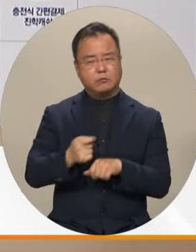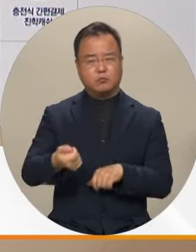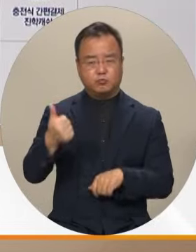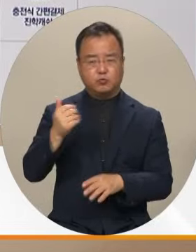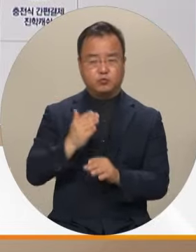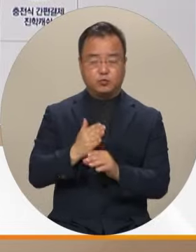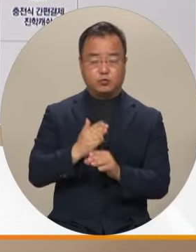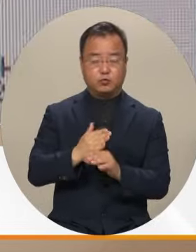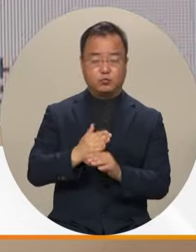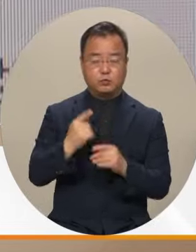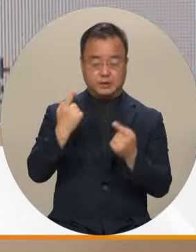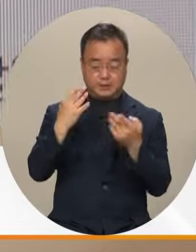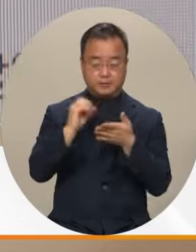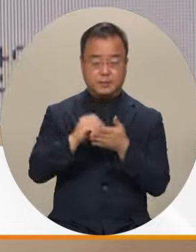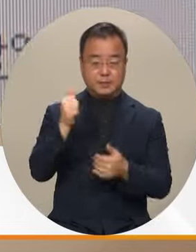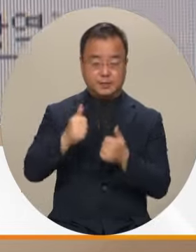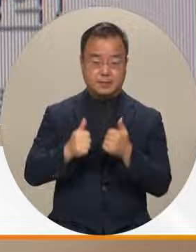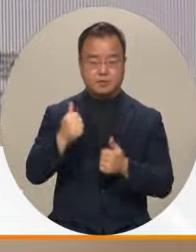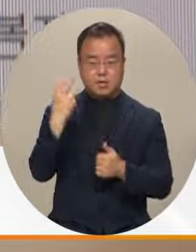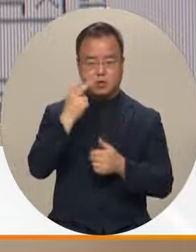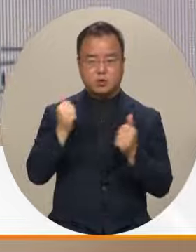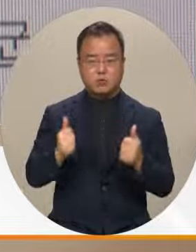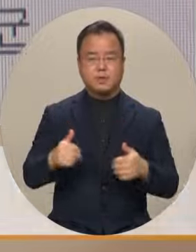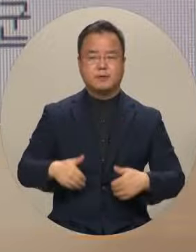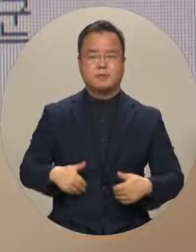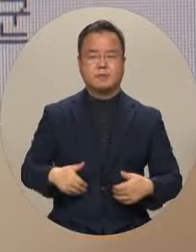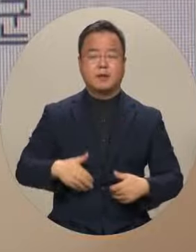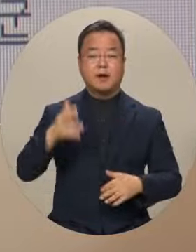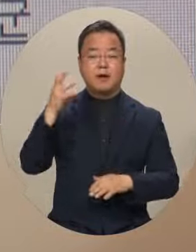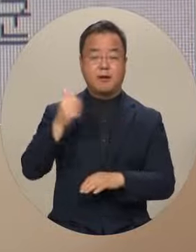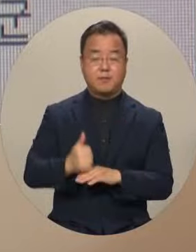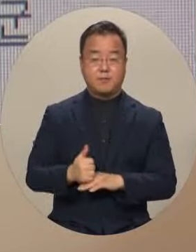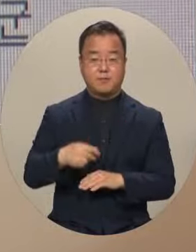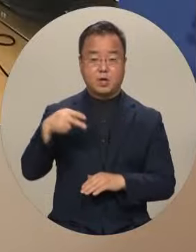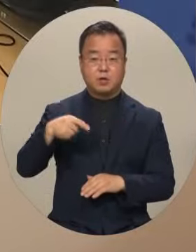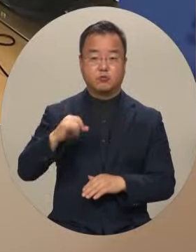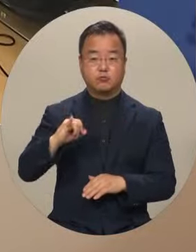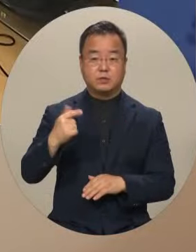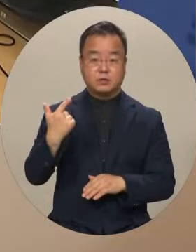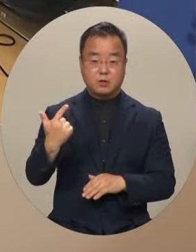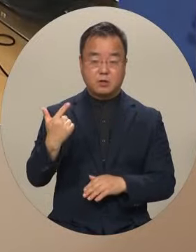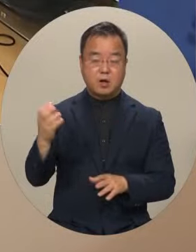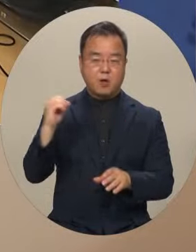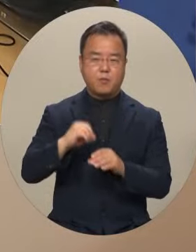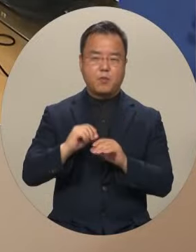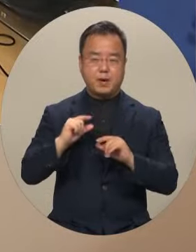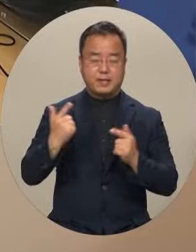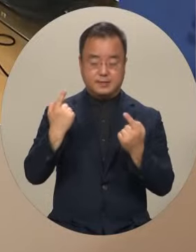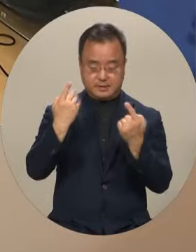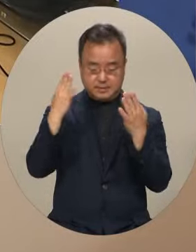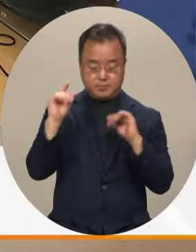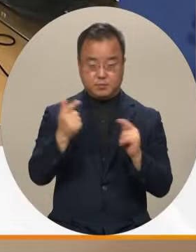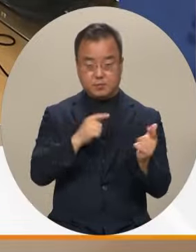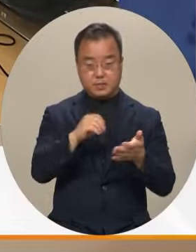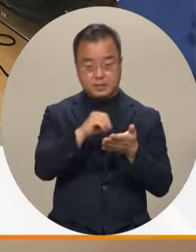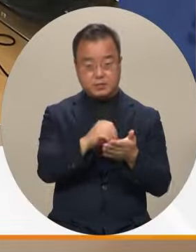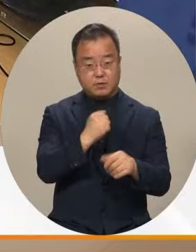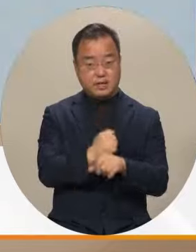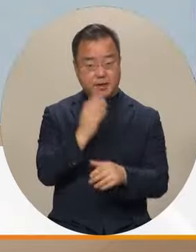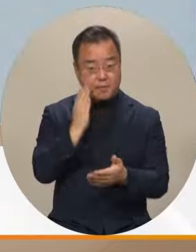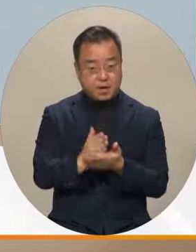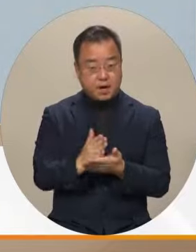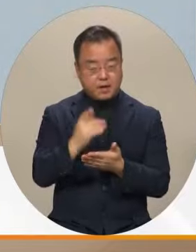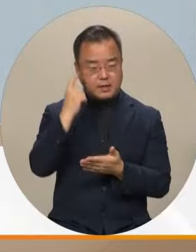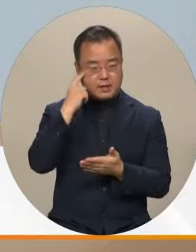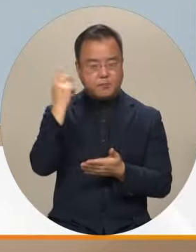정확한 진단을 전제로 해야 합니다 어 마지막으로 수시 6장에 포함되지 않는 대학들도 지원할지 말지를 정해야합니다 뭐 이미